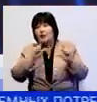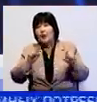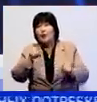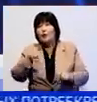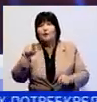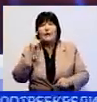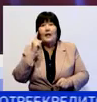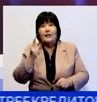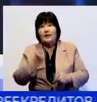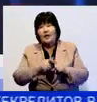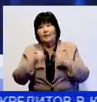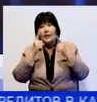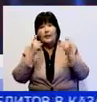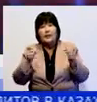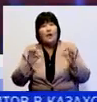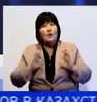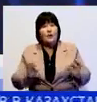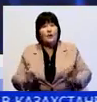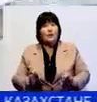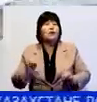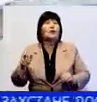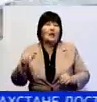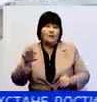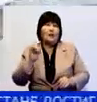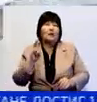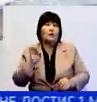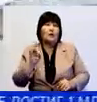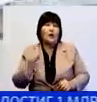номер 1. Об этом сообщила прокуратура комплекса.